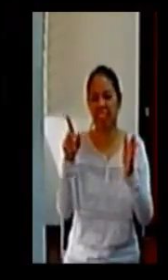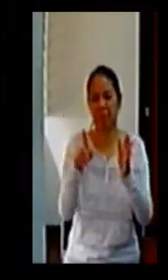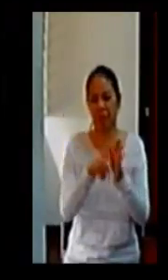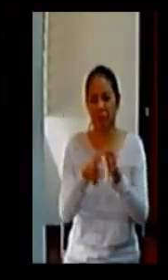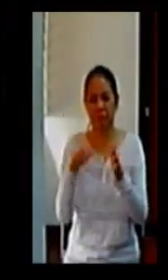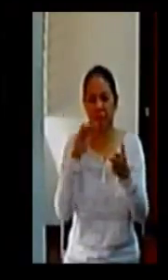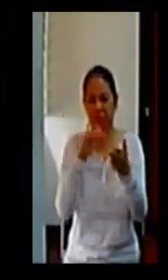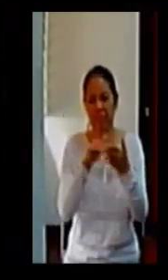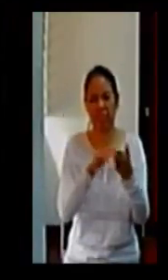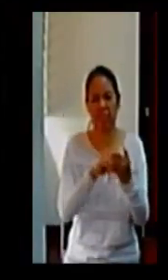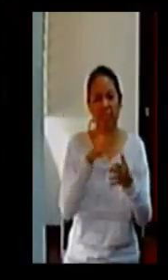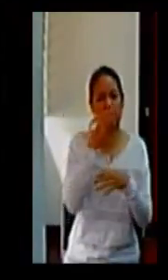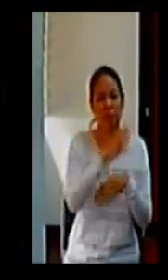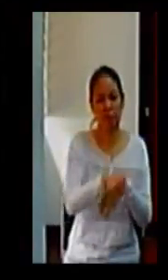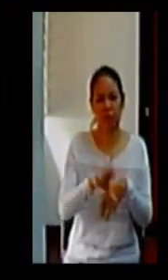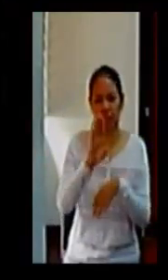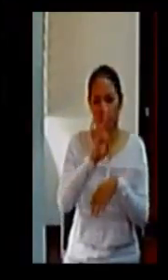epekto yung mga ito.